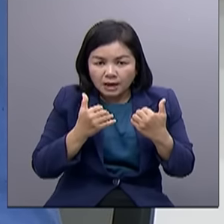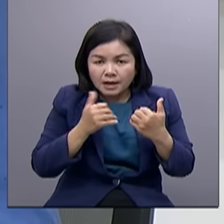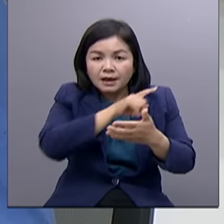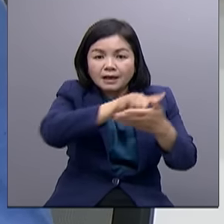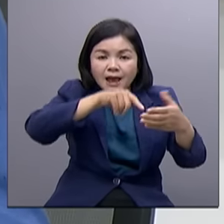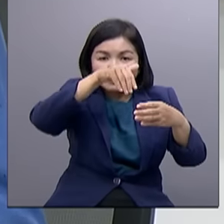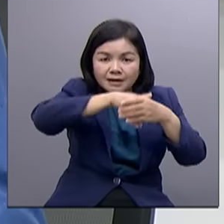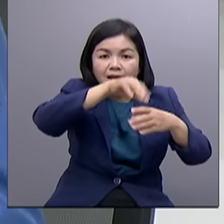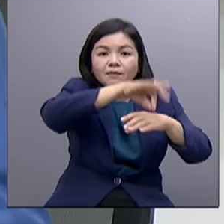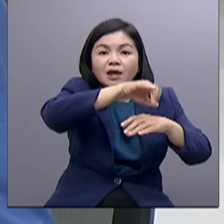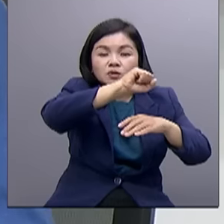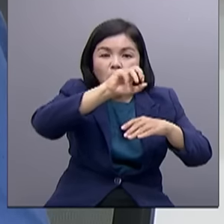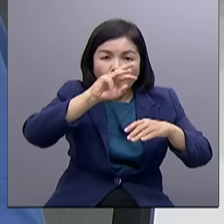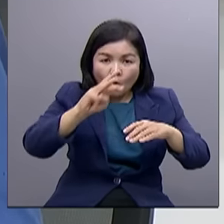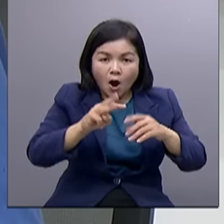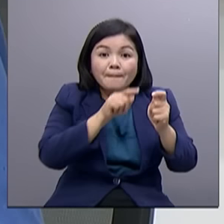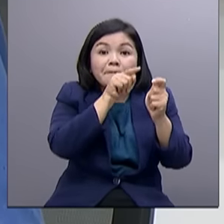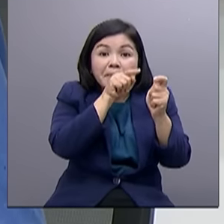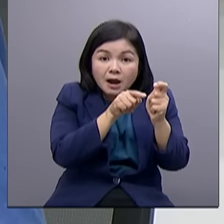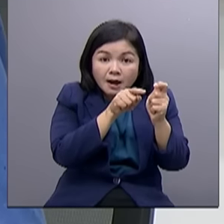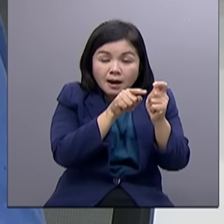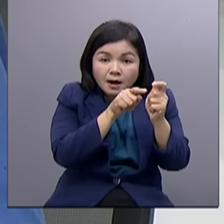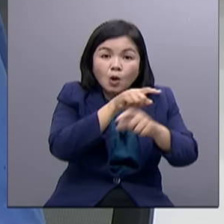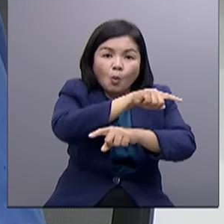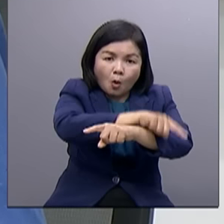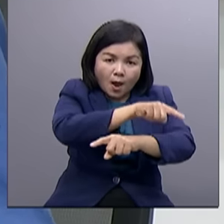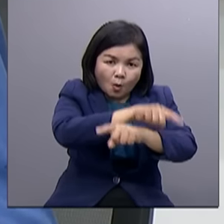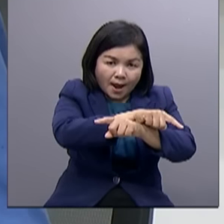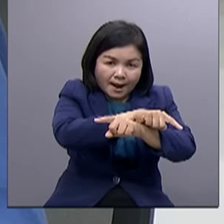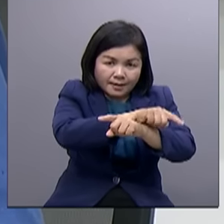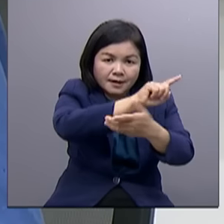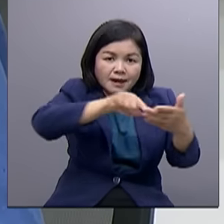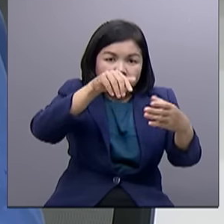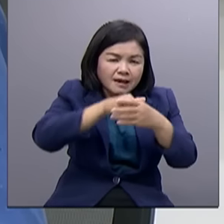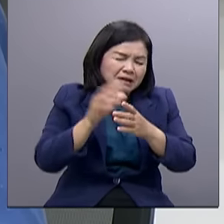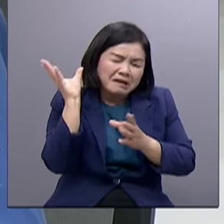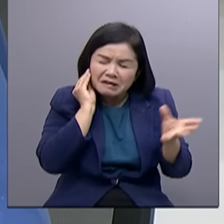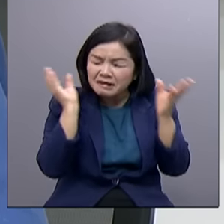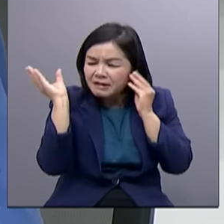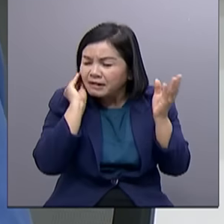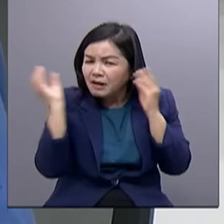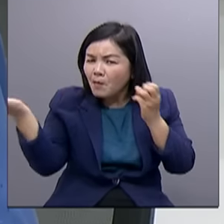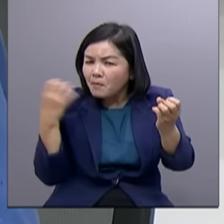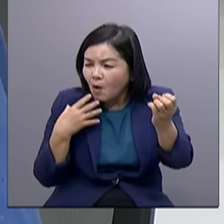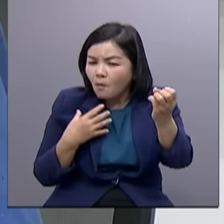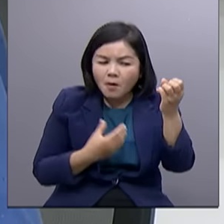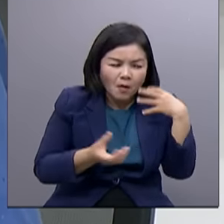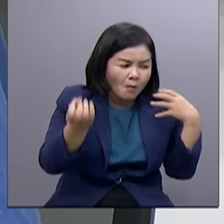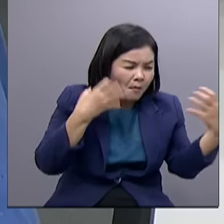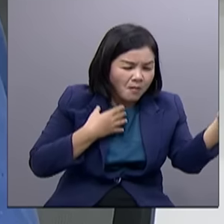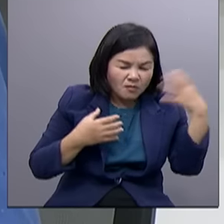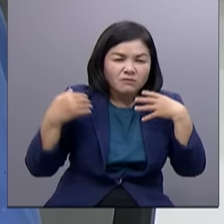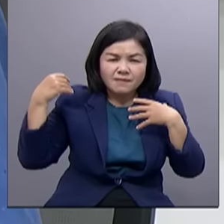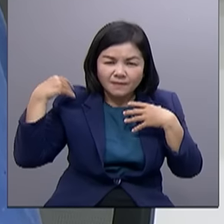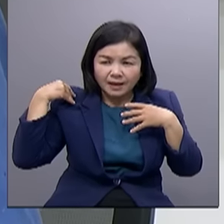เลือกตั้งเ่อระดับอำเภอผมหูชาเพราะว่ามีคนมาฟ้องกันเต็มนะ